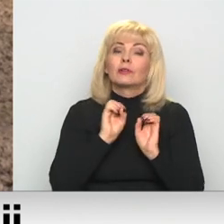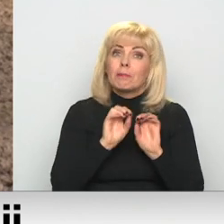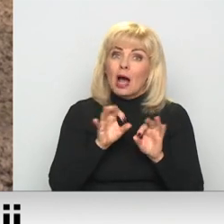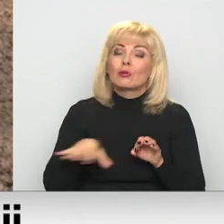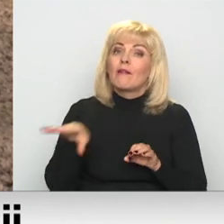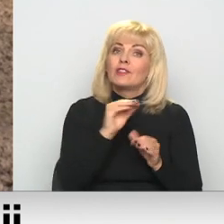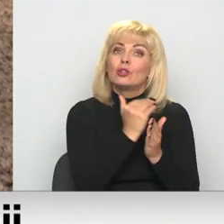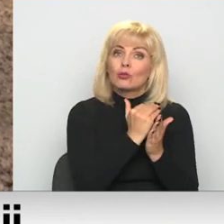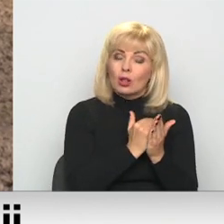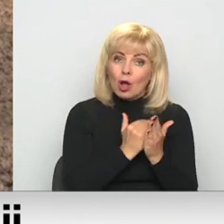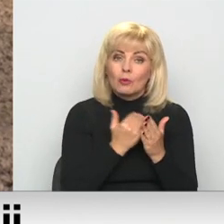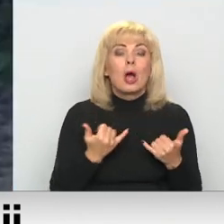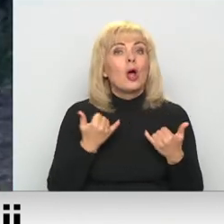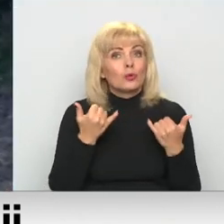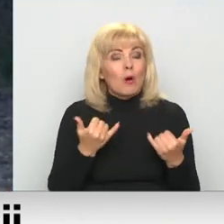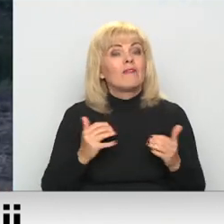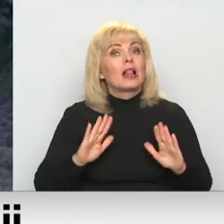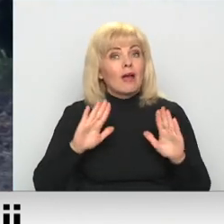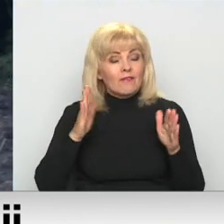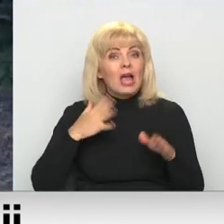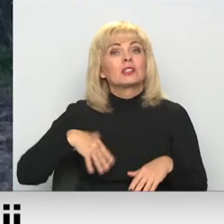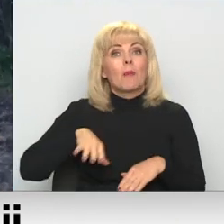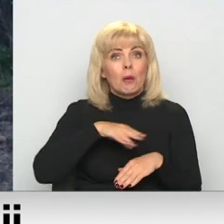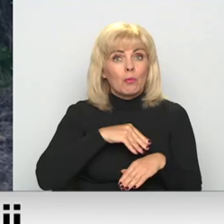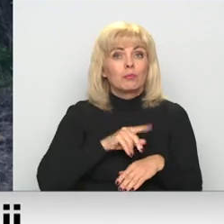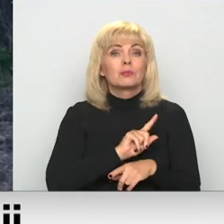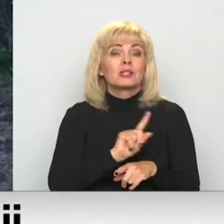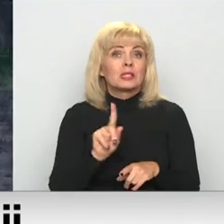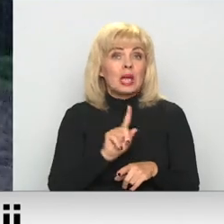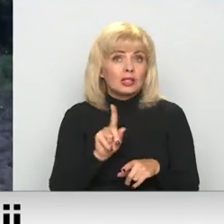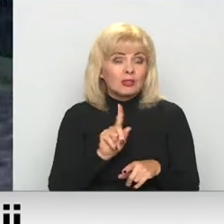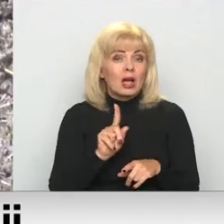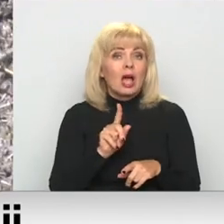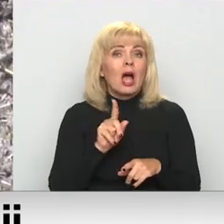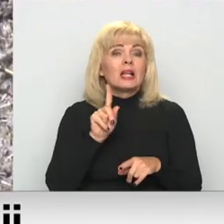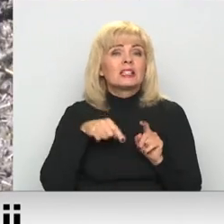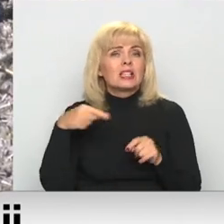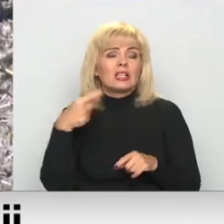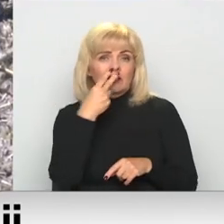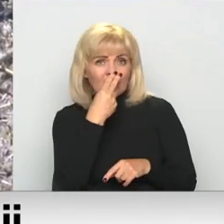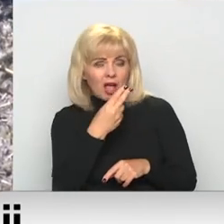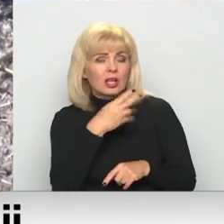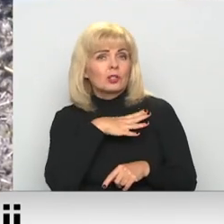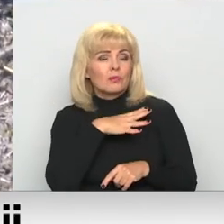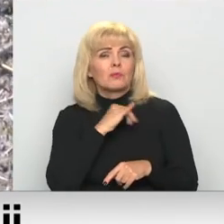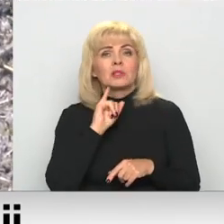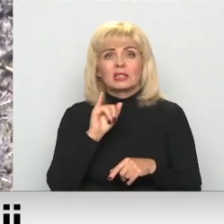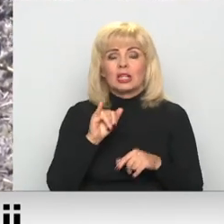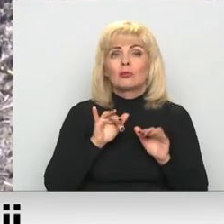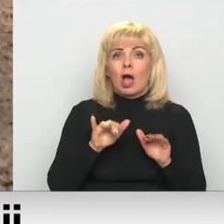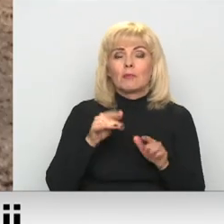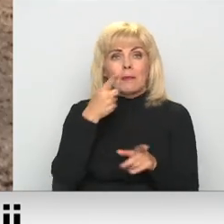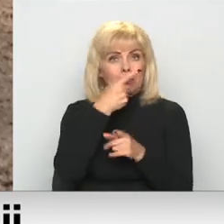visus likumus un novēlēja veiksmi. Mums, protams, ir arī nelabvēli, kas negatīvi skatās uz mūsu darbību. Ziņo par mūsu